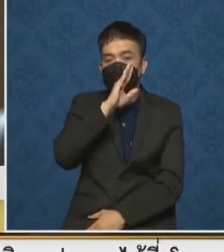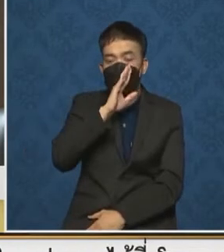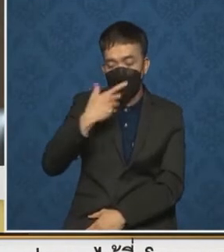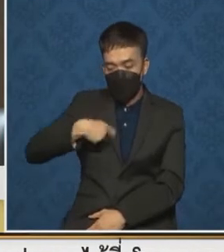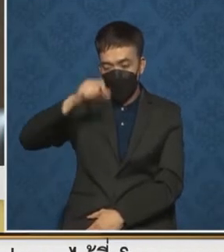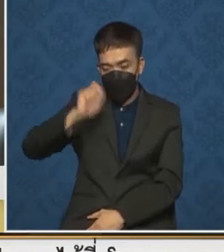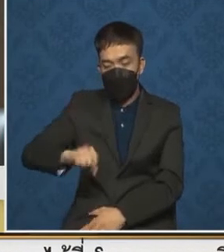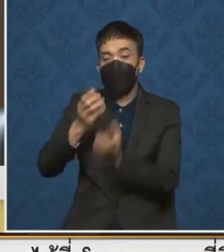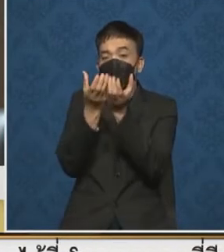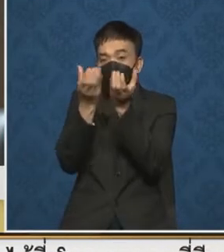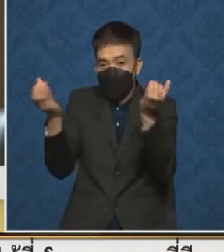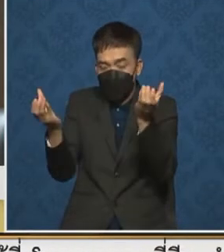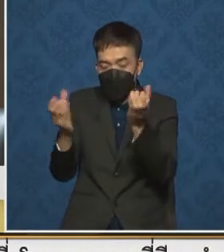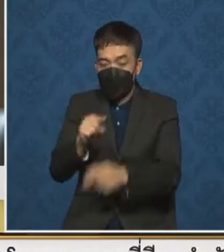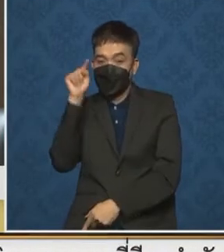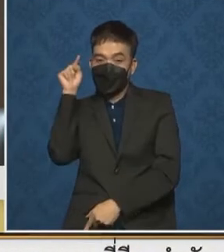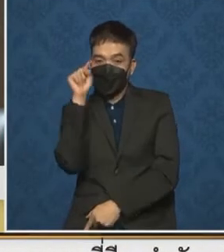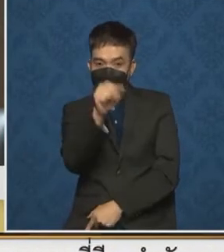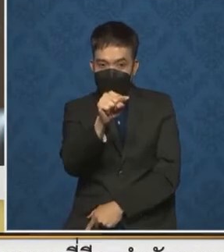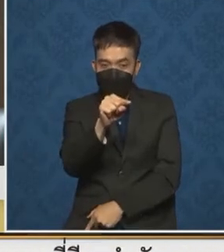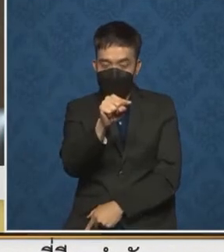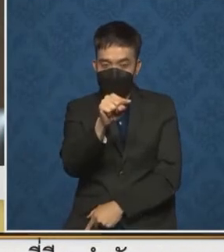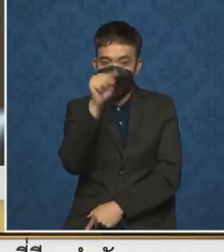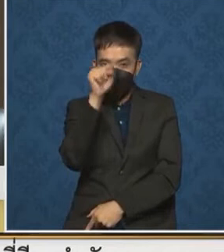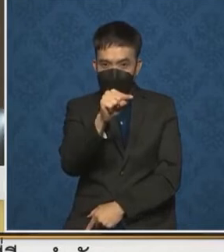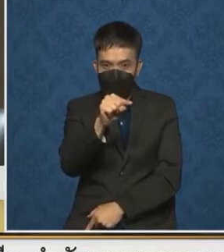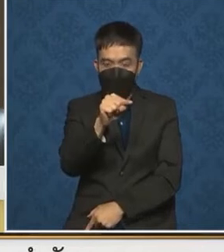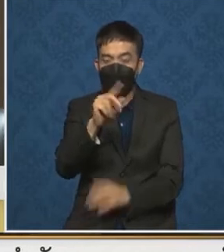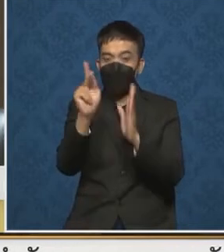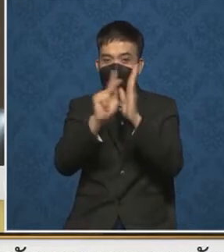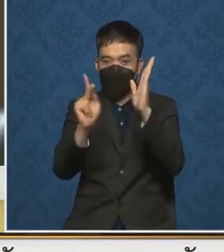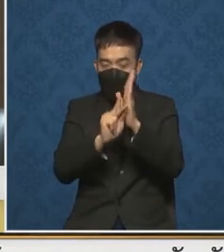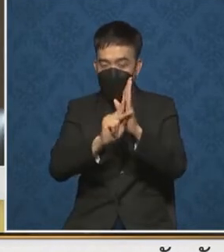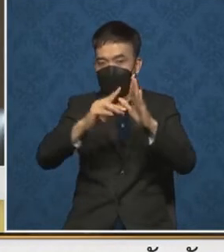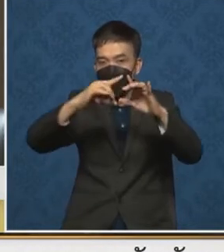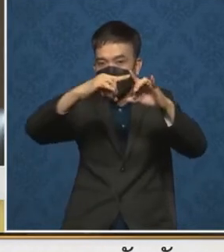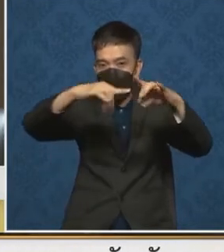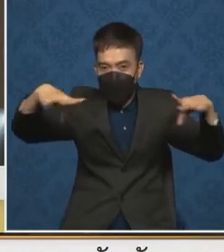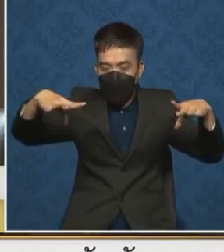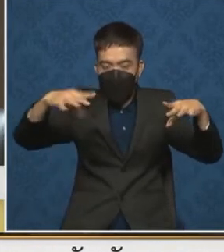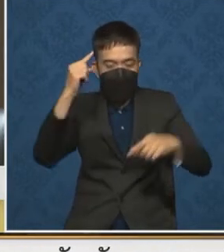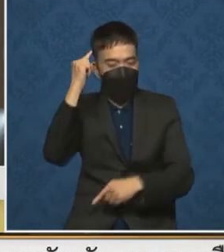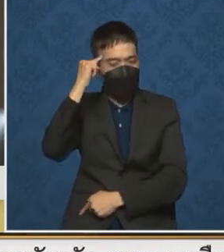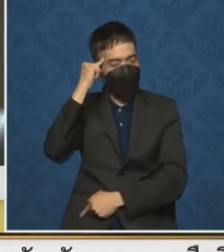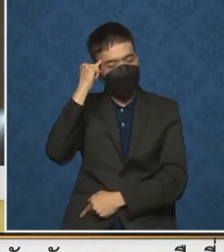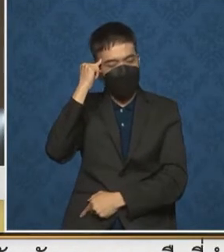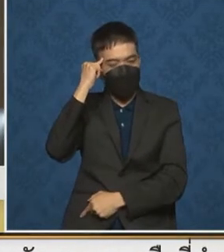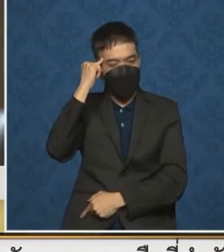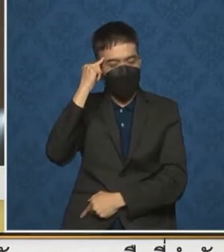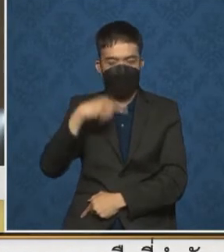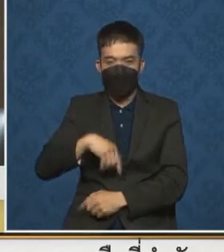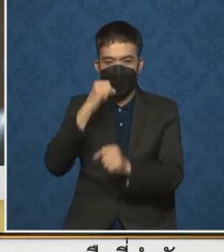มนูลตัดสินเกินฟารัฐมนูลมันส่อไปใจทางที่เหนว่า